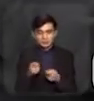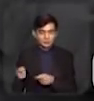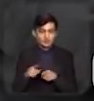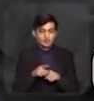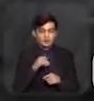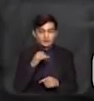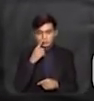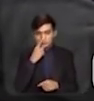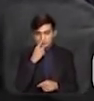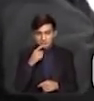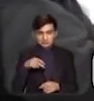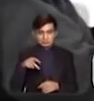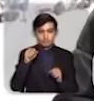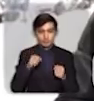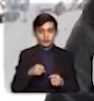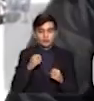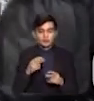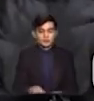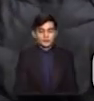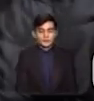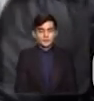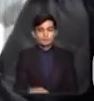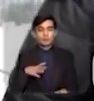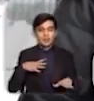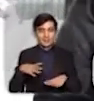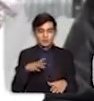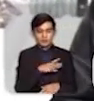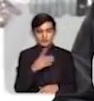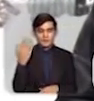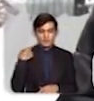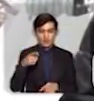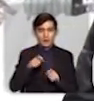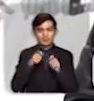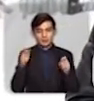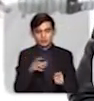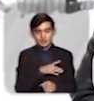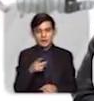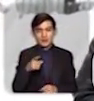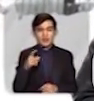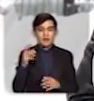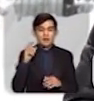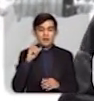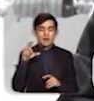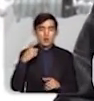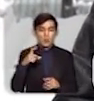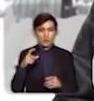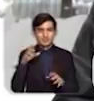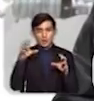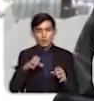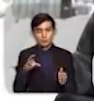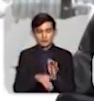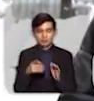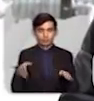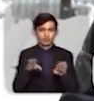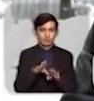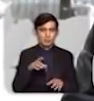Жан жақын жүрмін мен жер. Бұл базар деген кезінде бір рет ашылған. Бұны экология заңсыз деп тауып, жауып тастаған базар